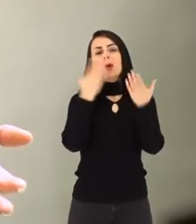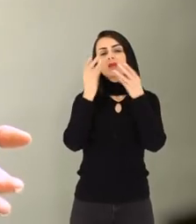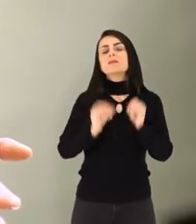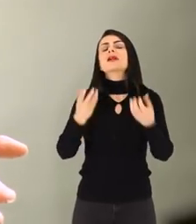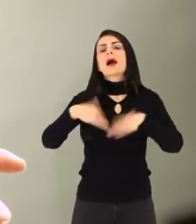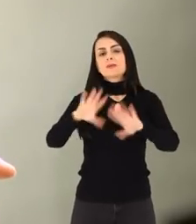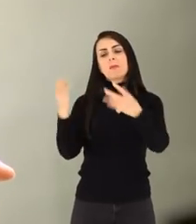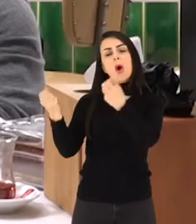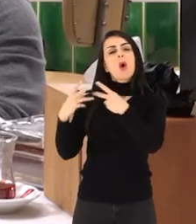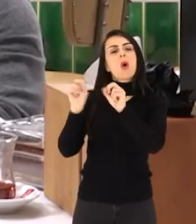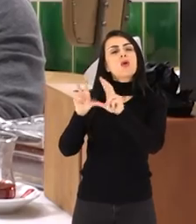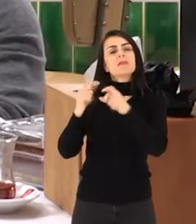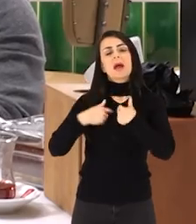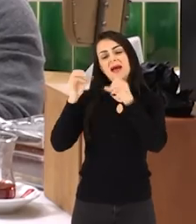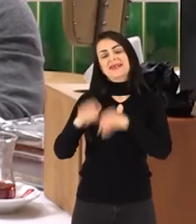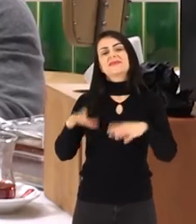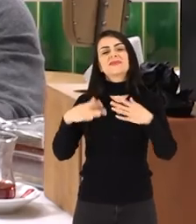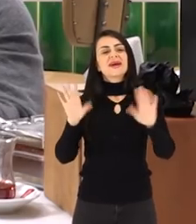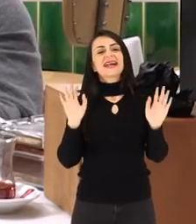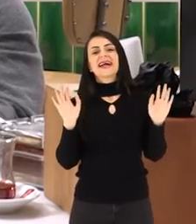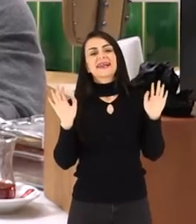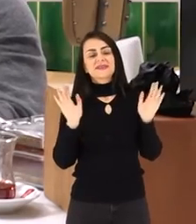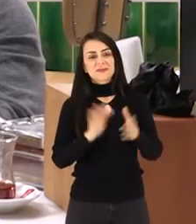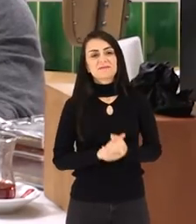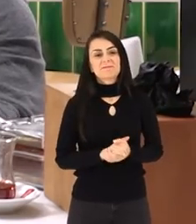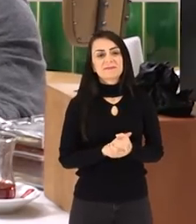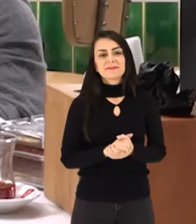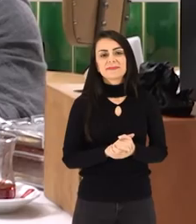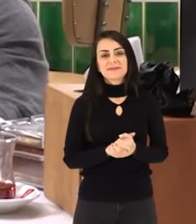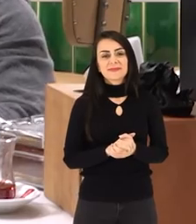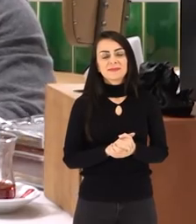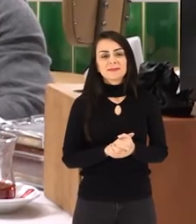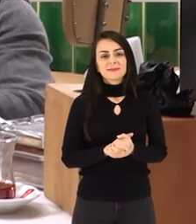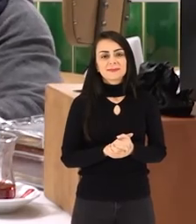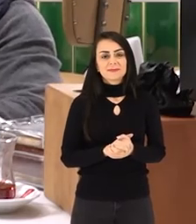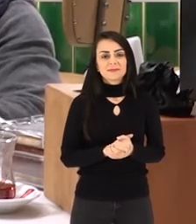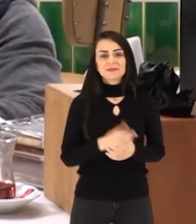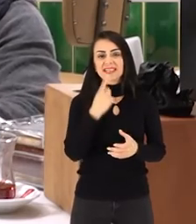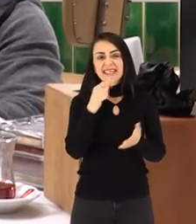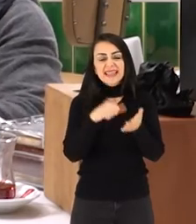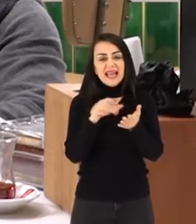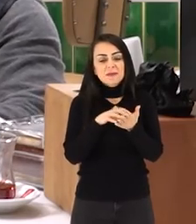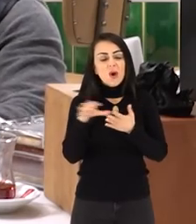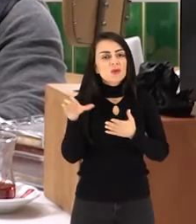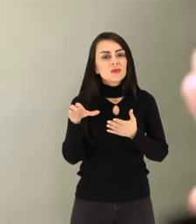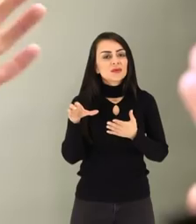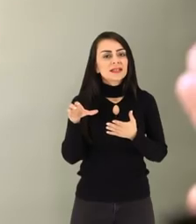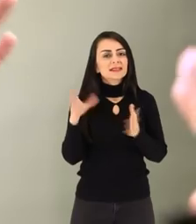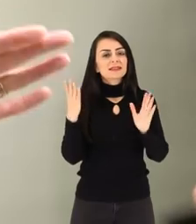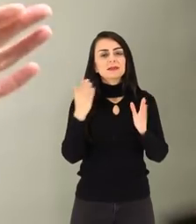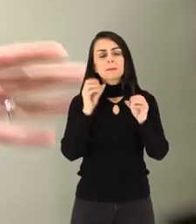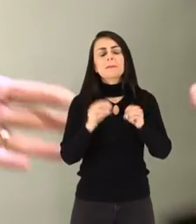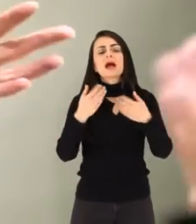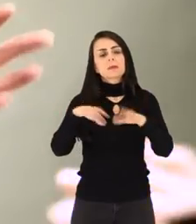Sorun orada zaten Bülent yani, ama dil tarihte sorun yok. Ne diyor diye bekliyorum ya. Dil tarihte yok, onlar da bırakmadılar.